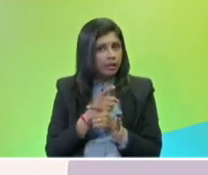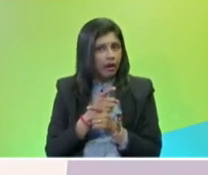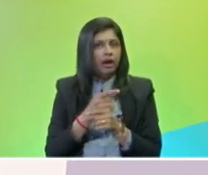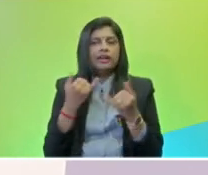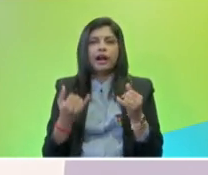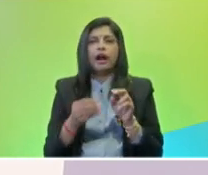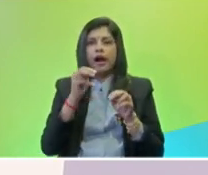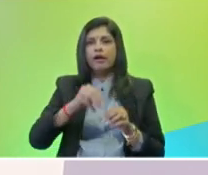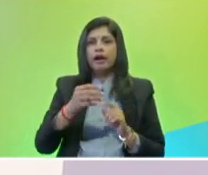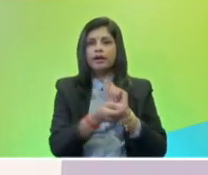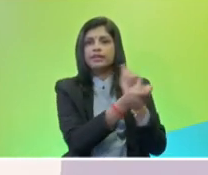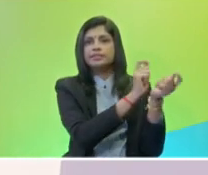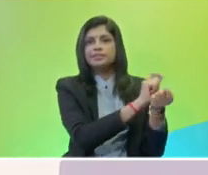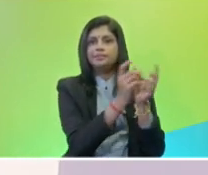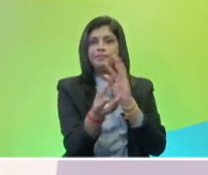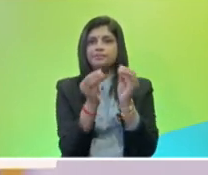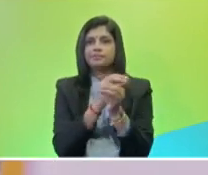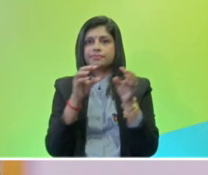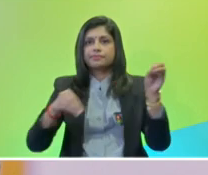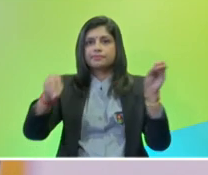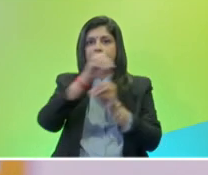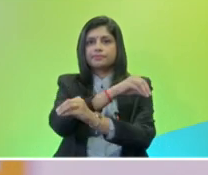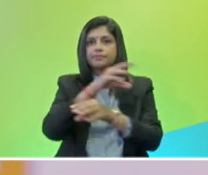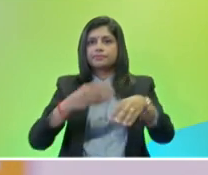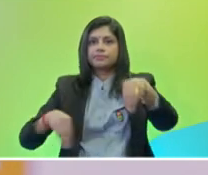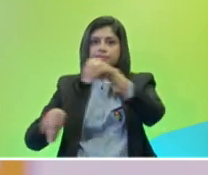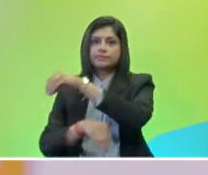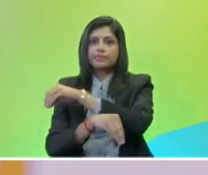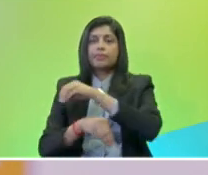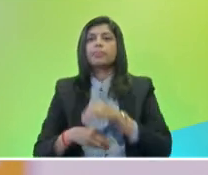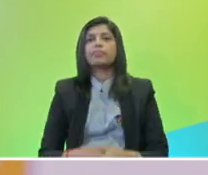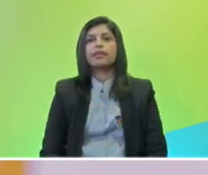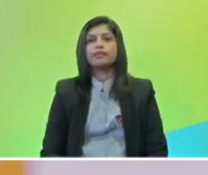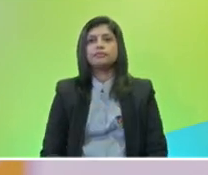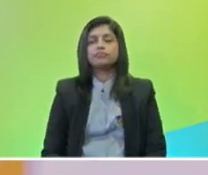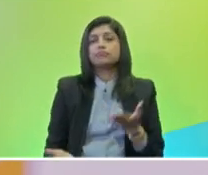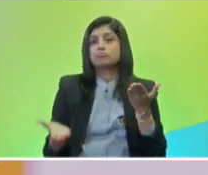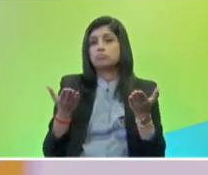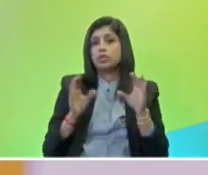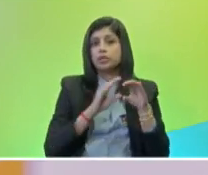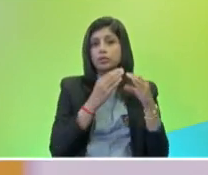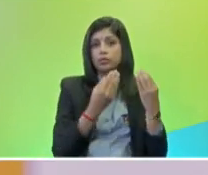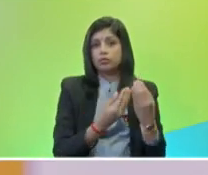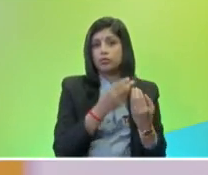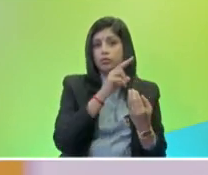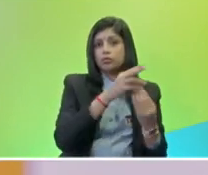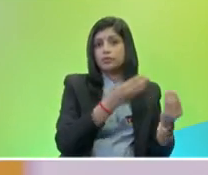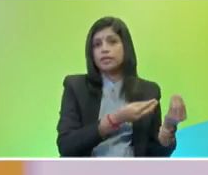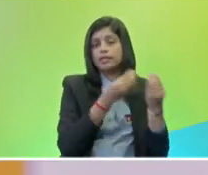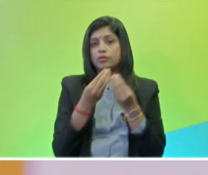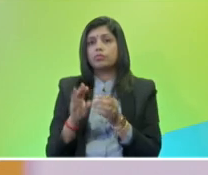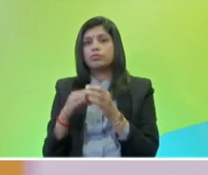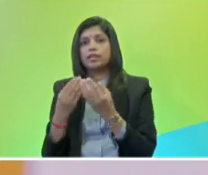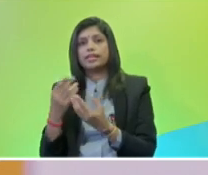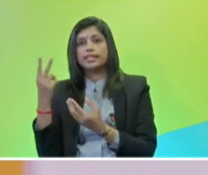kumpulan masing-masing contoh yang diberikan di sini ada kumpulan dua kumpulan dua punya activity akan diberikan mungkin kumpulan